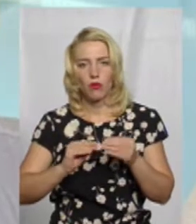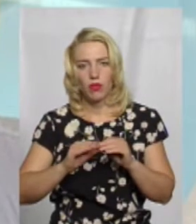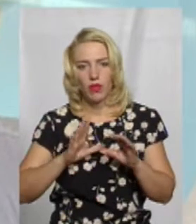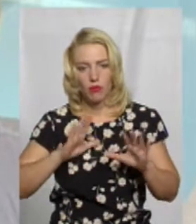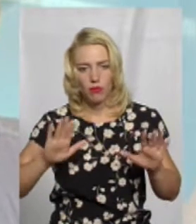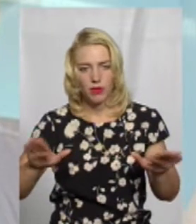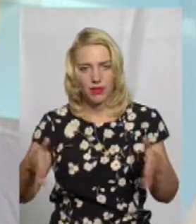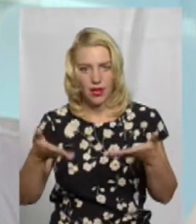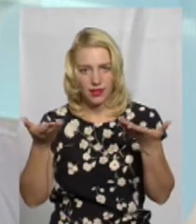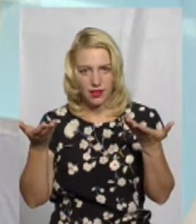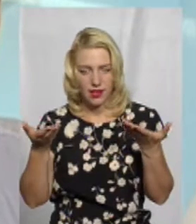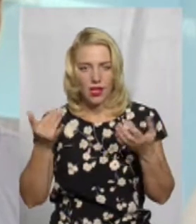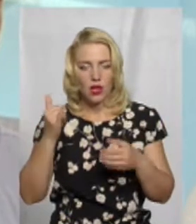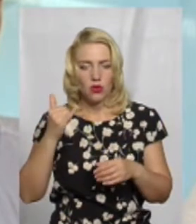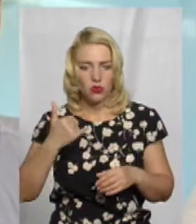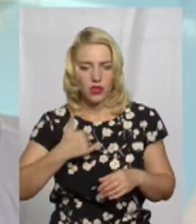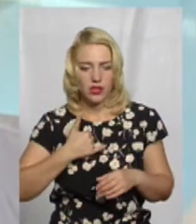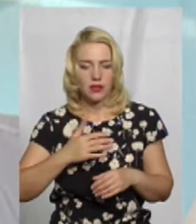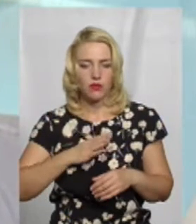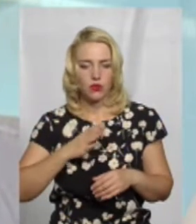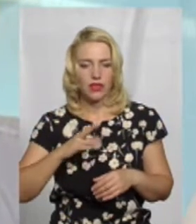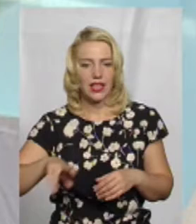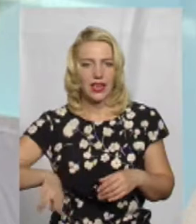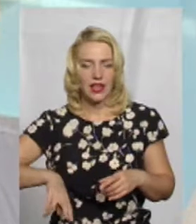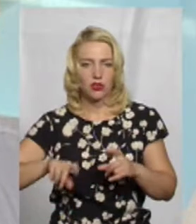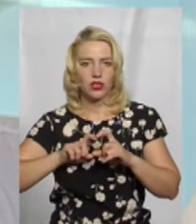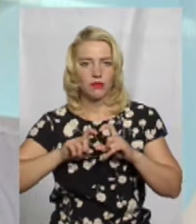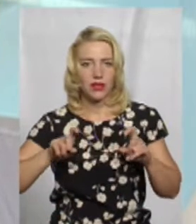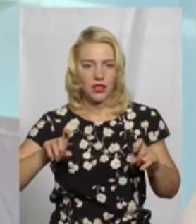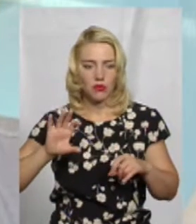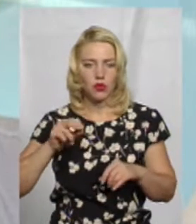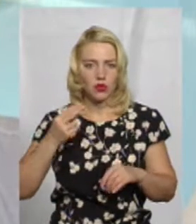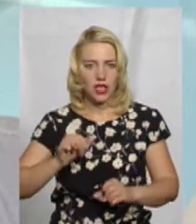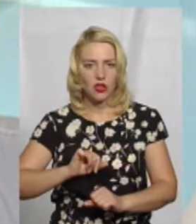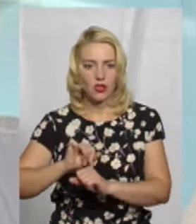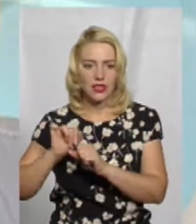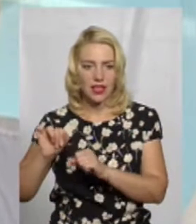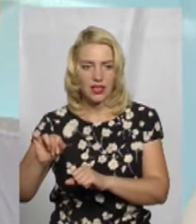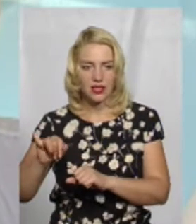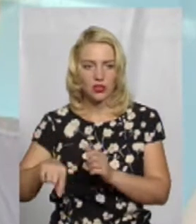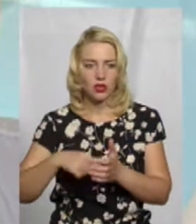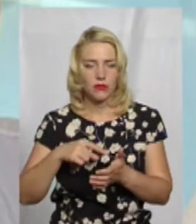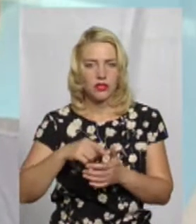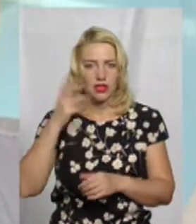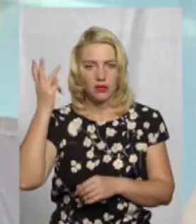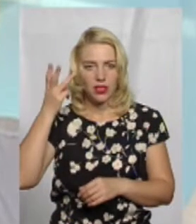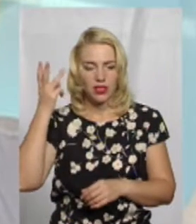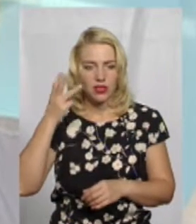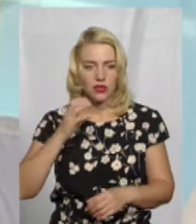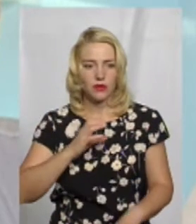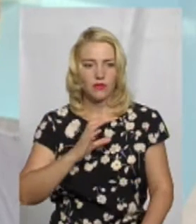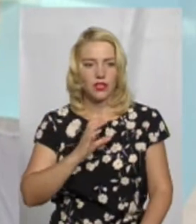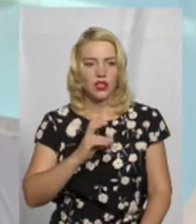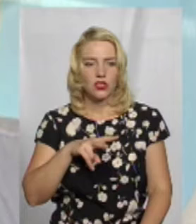підняли. Був у нас директор департаменту соціального захисту міста Хмельницька